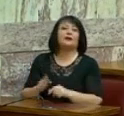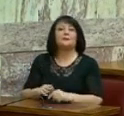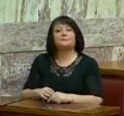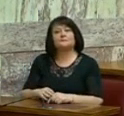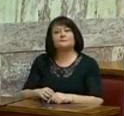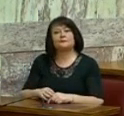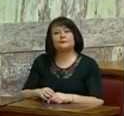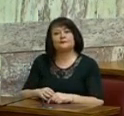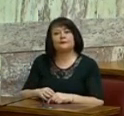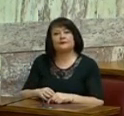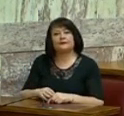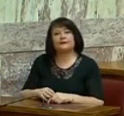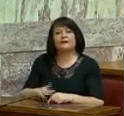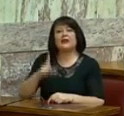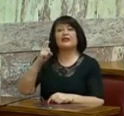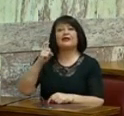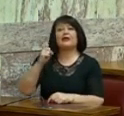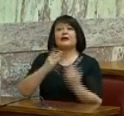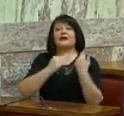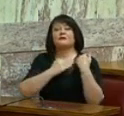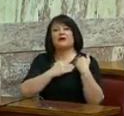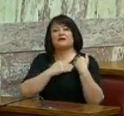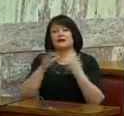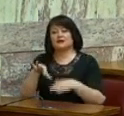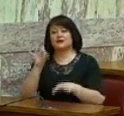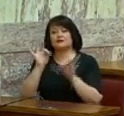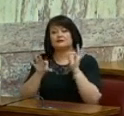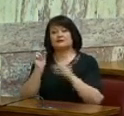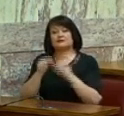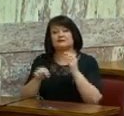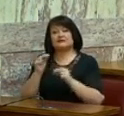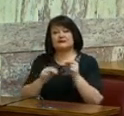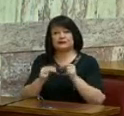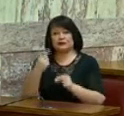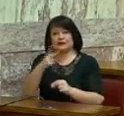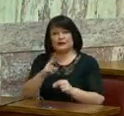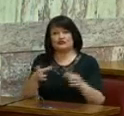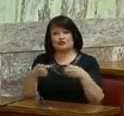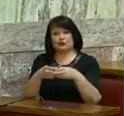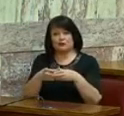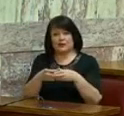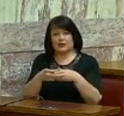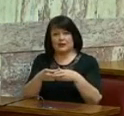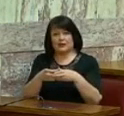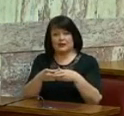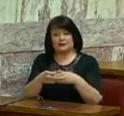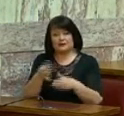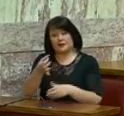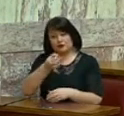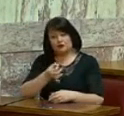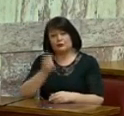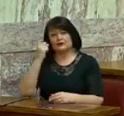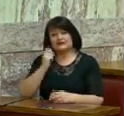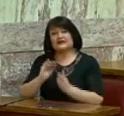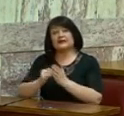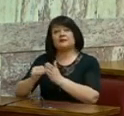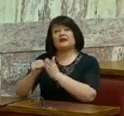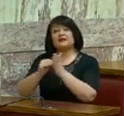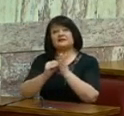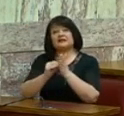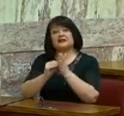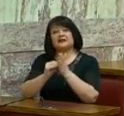ψηφοσυλλέκτες, οι οποίοι θεσμικά είναι ορισμένοι από τη δικιά σας ομάδα, με email στις υπηρεσίες θα πρέπει να